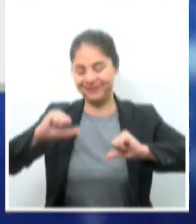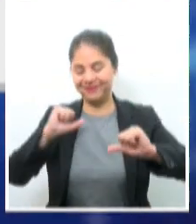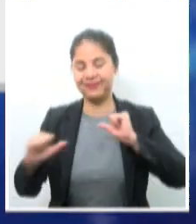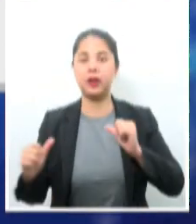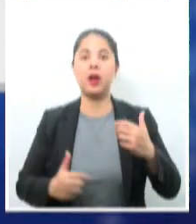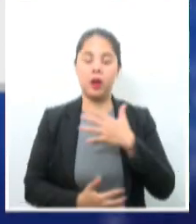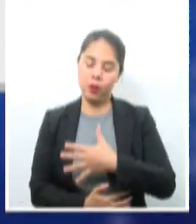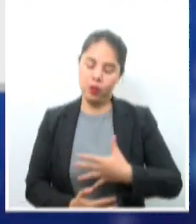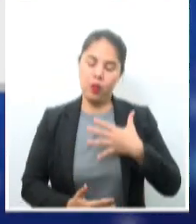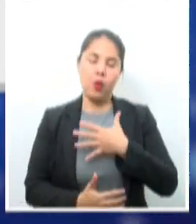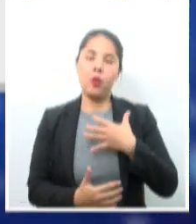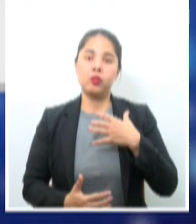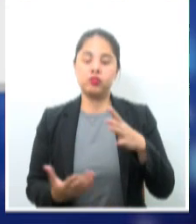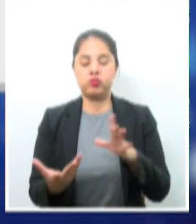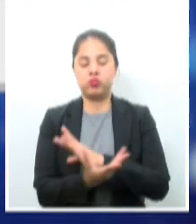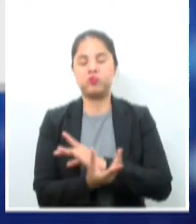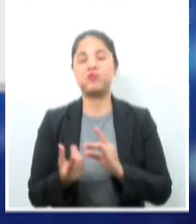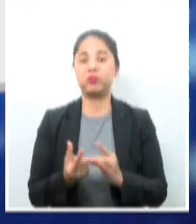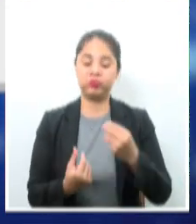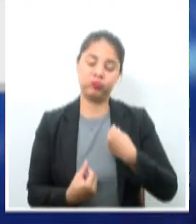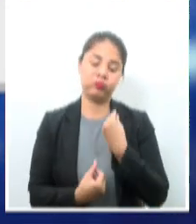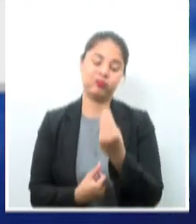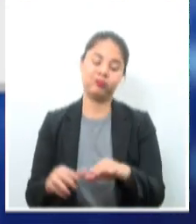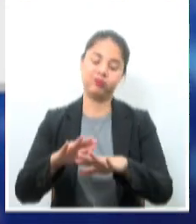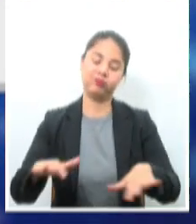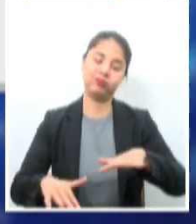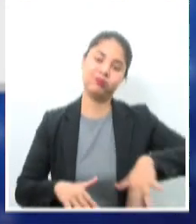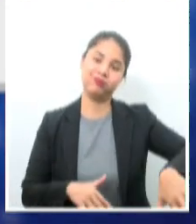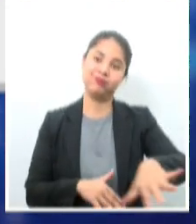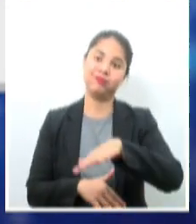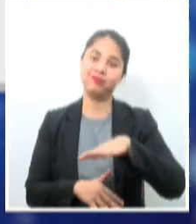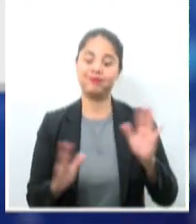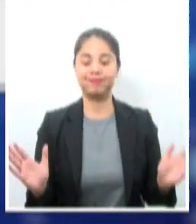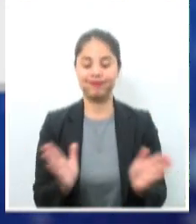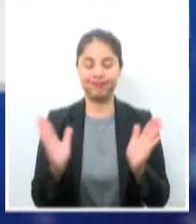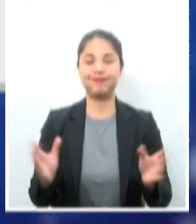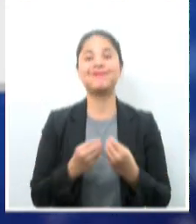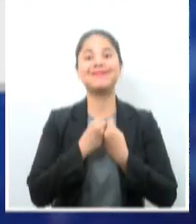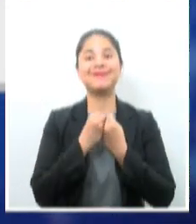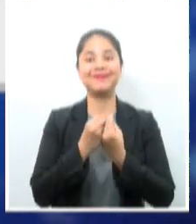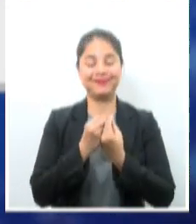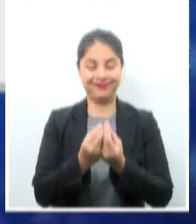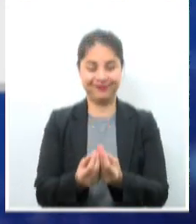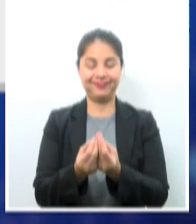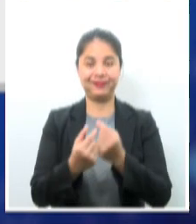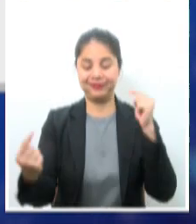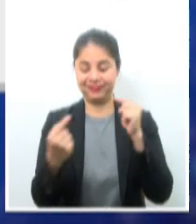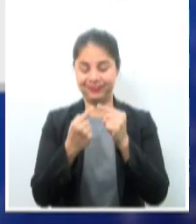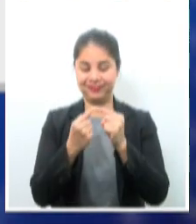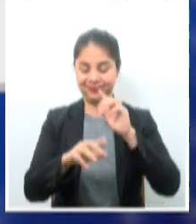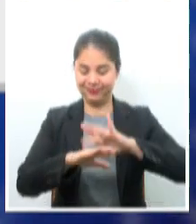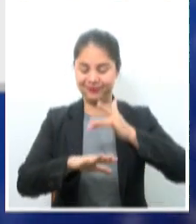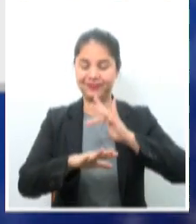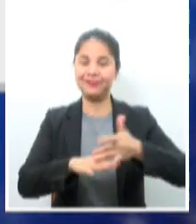และอารมณ์เนี่ยนะครับก็จะทำให้ผู้เรียนเนี่ยสามารถที่จะมีส่วนร่วมในการรณรงค์หรือส่งเสริมบางอย่างเช่นมีส่วนร่วมในการอนุรักษ์ทรัพยากรที่